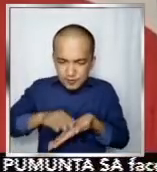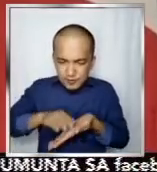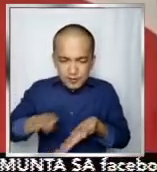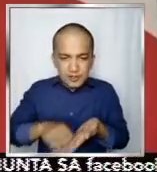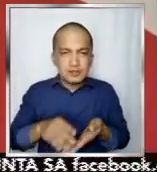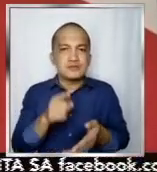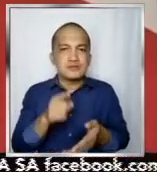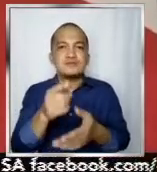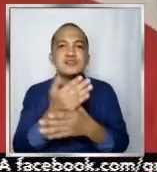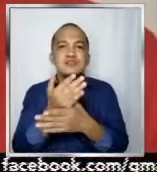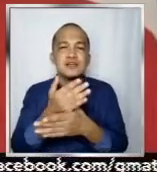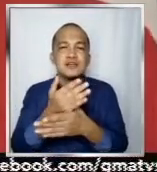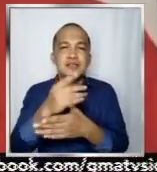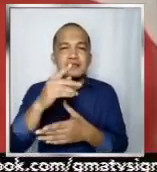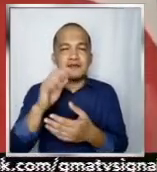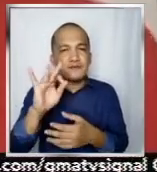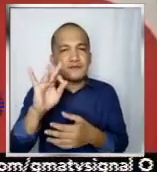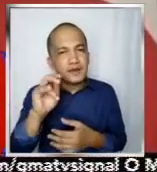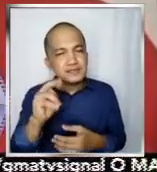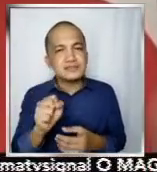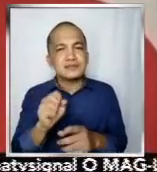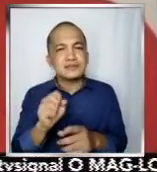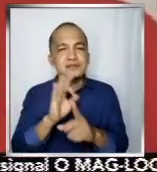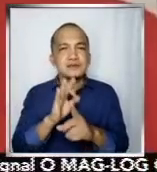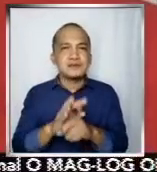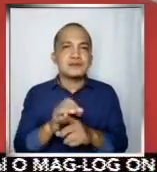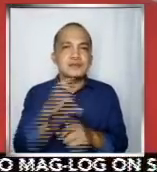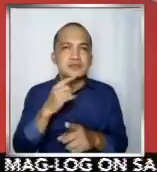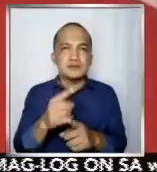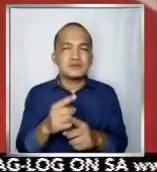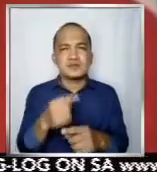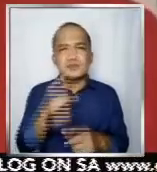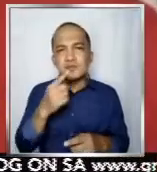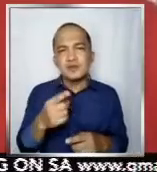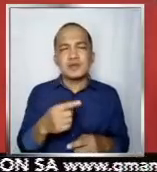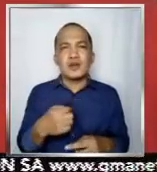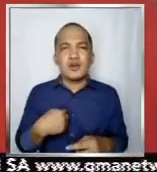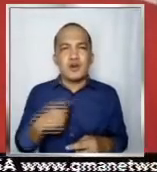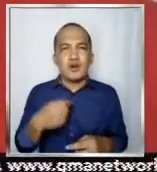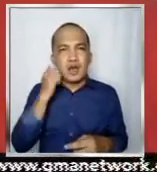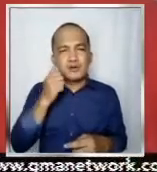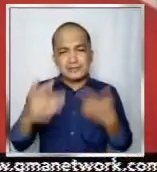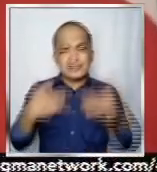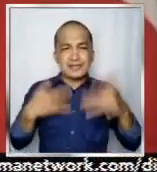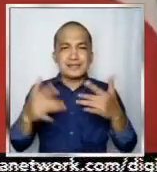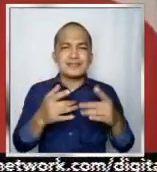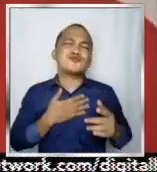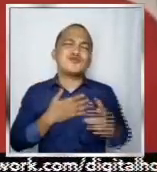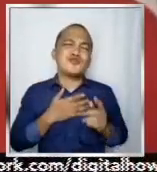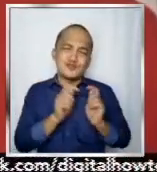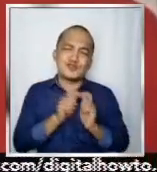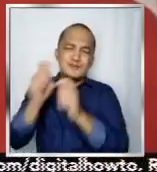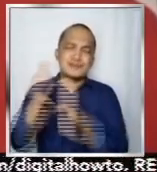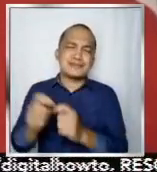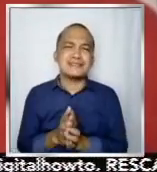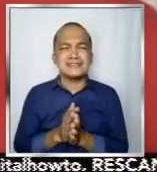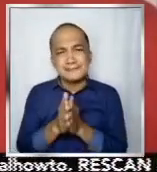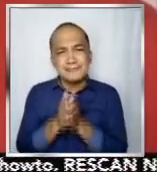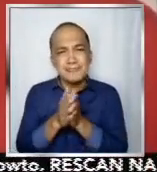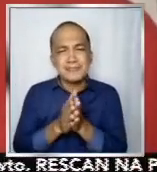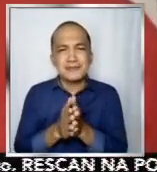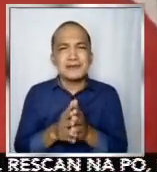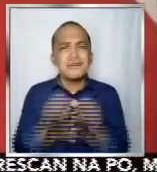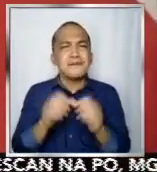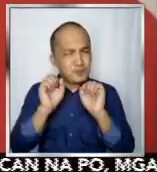natin, lagi ko sinasabi kung gano'n ako excited na lumipat na. At pwedeng pa din na talaga lumipat. But ngayon, sobrang higpit